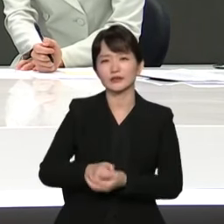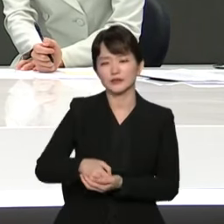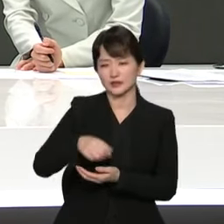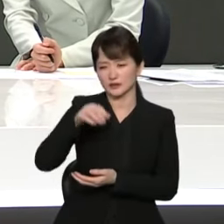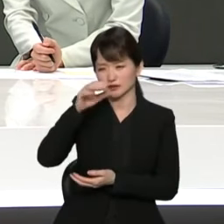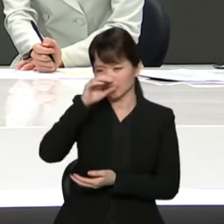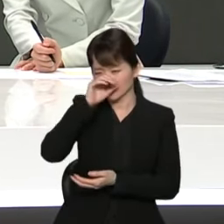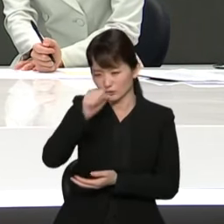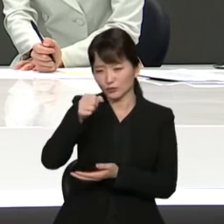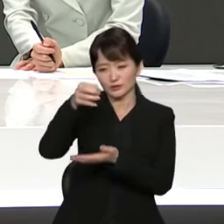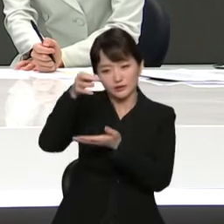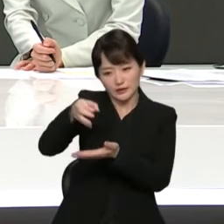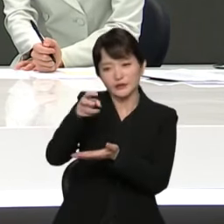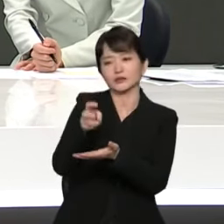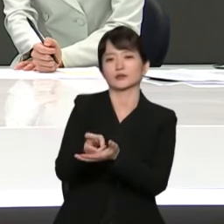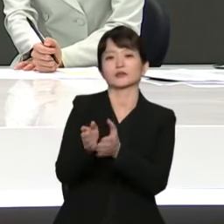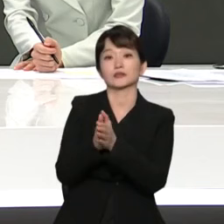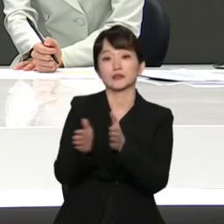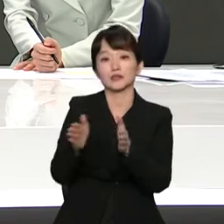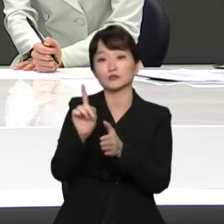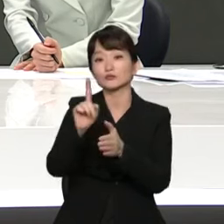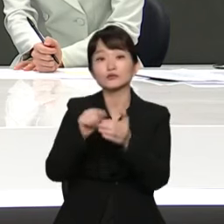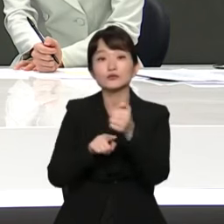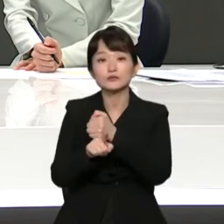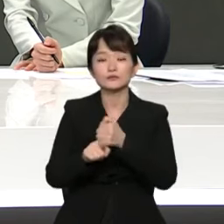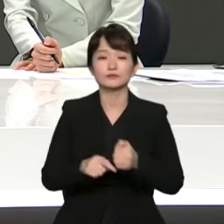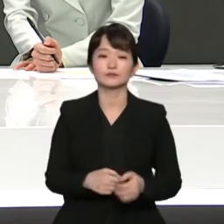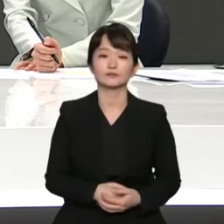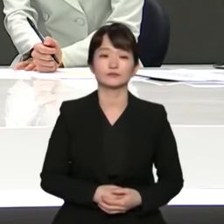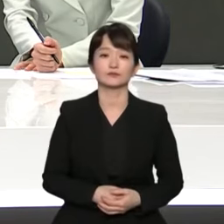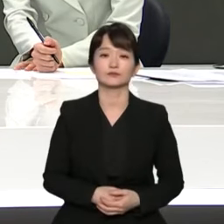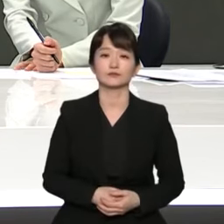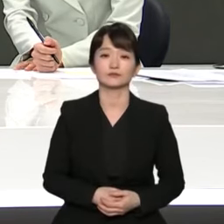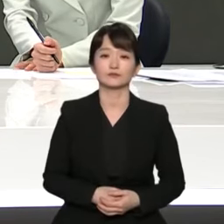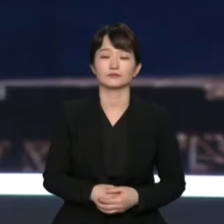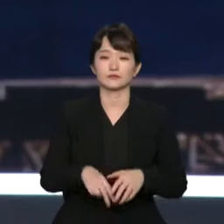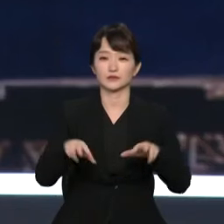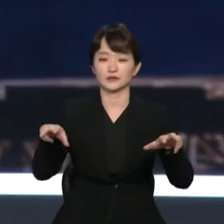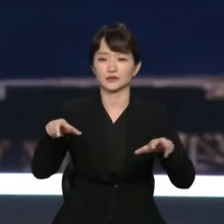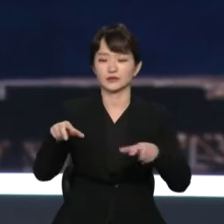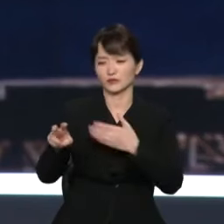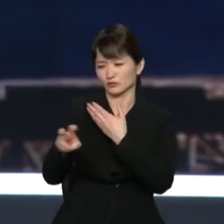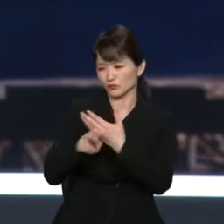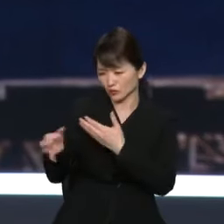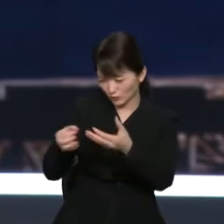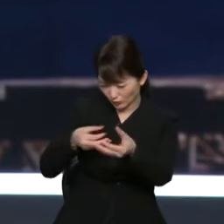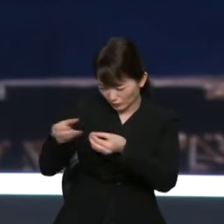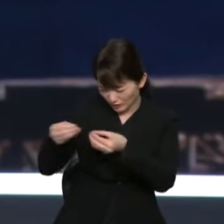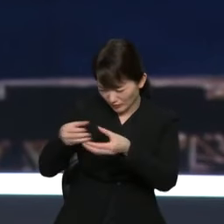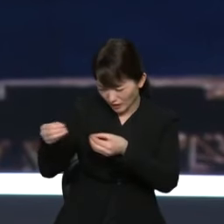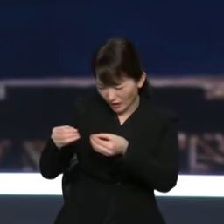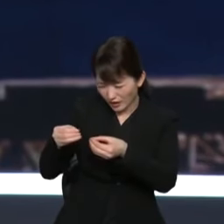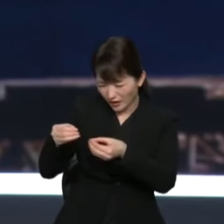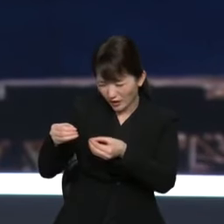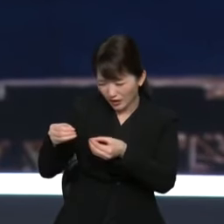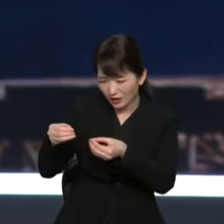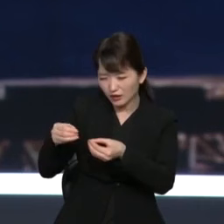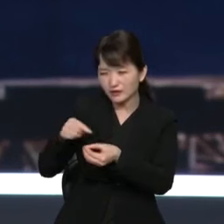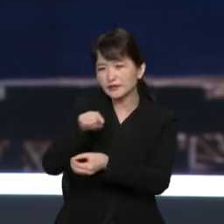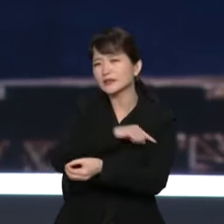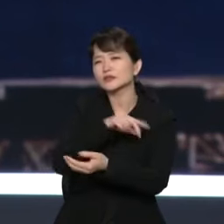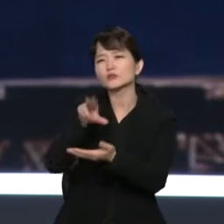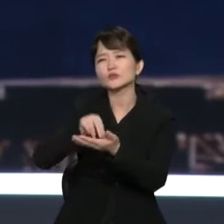하시더라고요 설명을 좀 해 주실까요네이 지금 이 불법 사체 시장 가장 큰 문제가